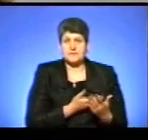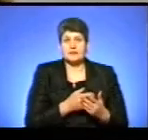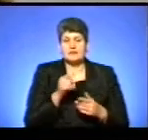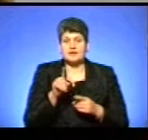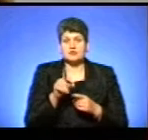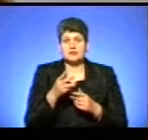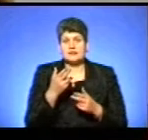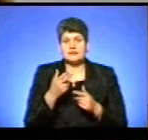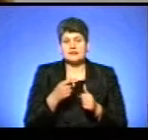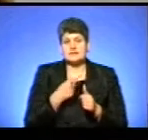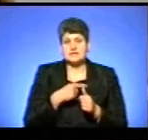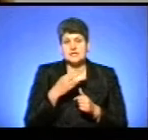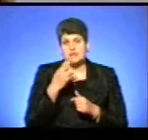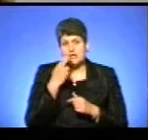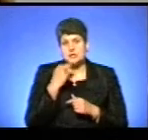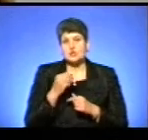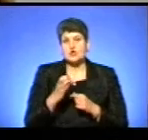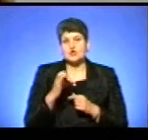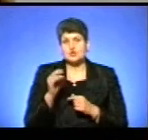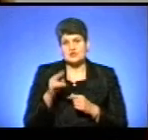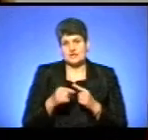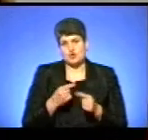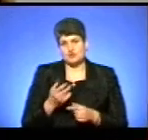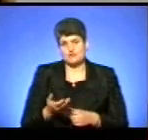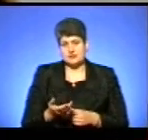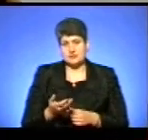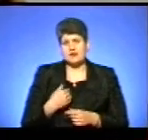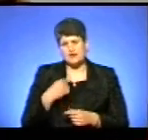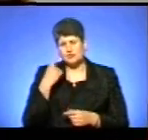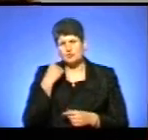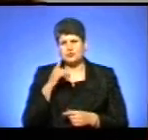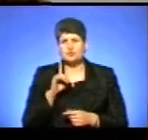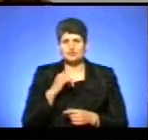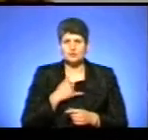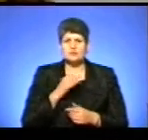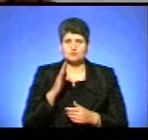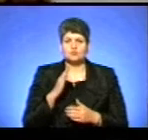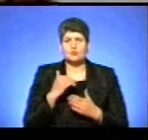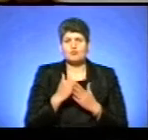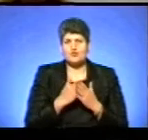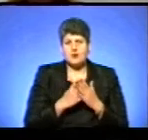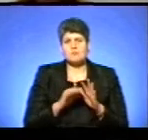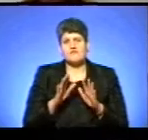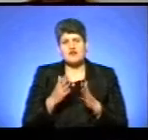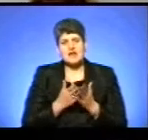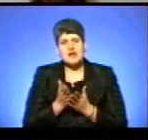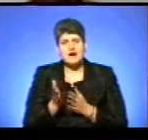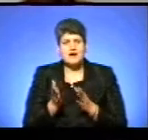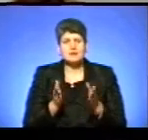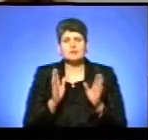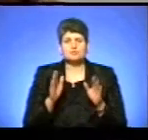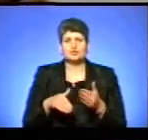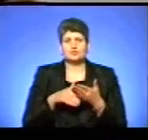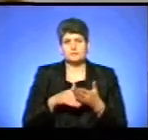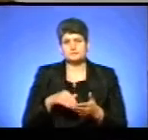називається соціалізуватися. Я думаю, що в нас будуть якісь програми і варіанти, які будуть